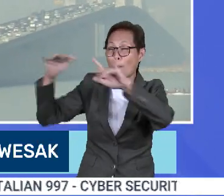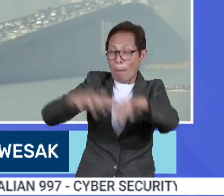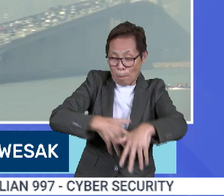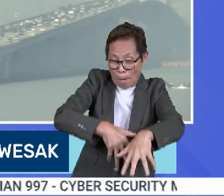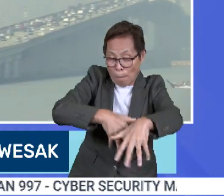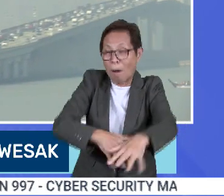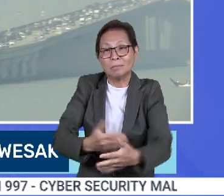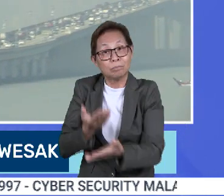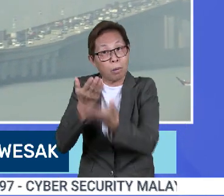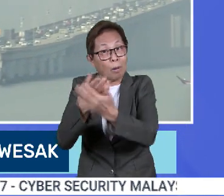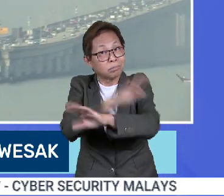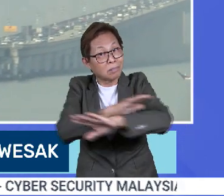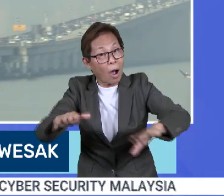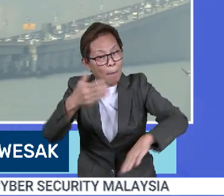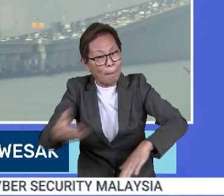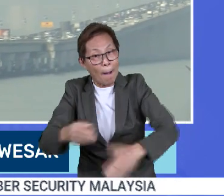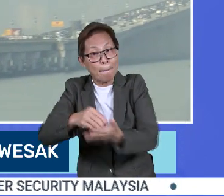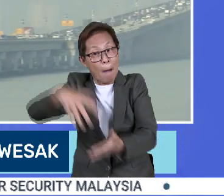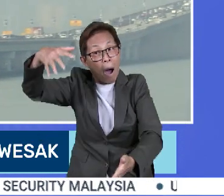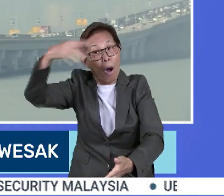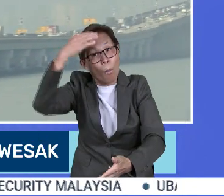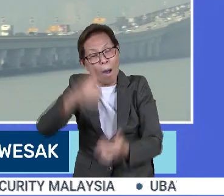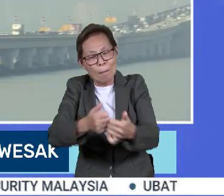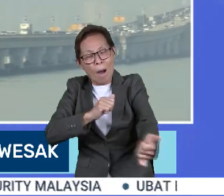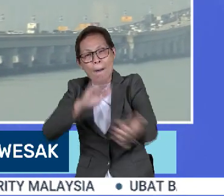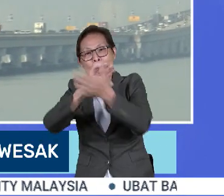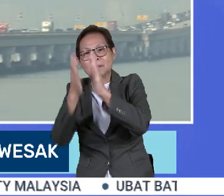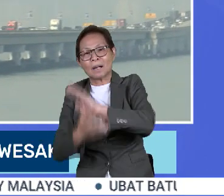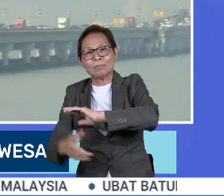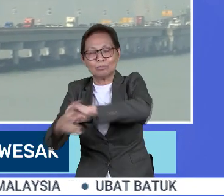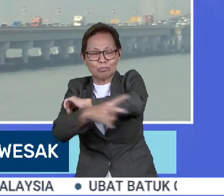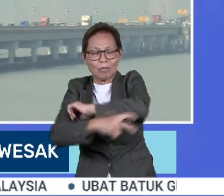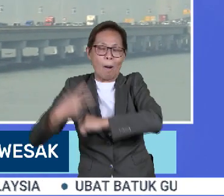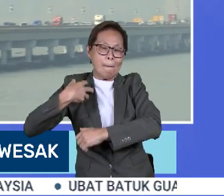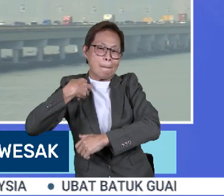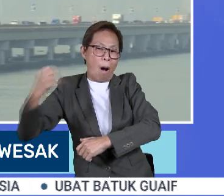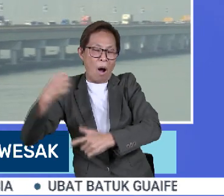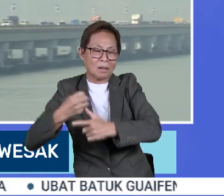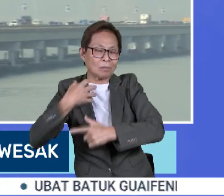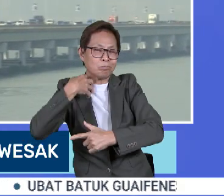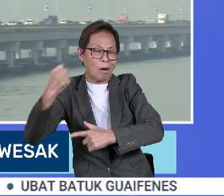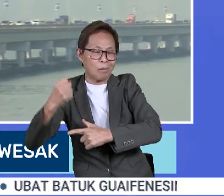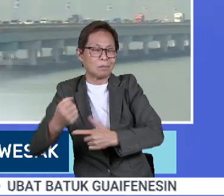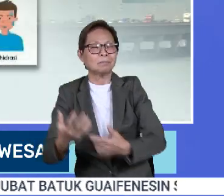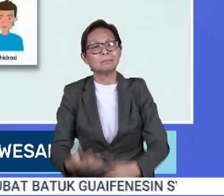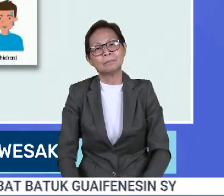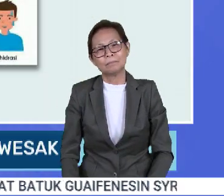peradaban itu di sarang tidak membawa barangnya berharga bagi mengilap menjadi mangsa Seluk saku atau rago